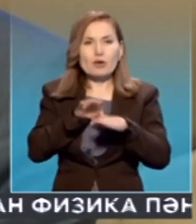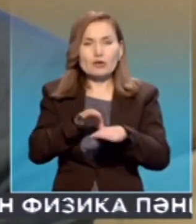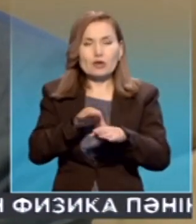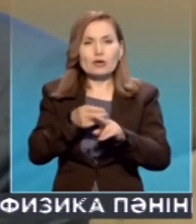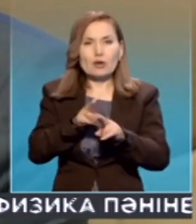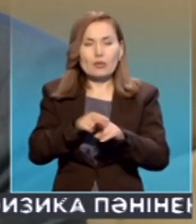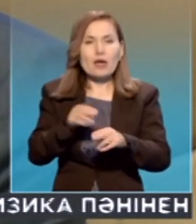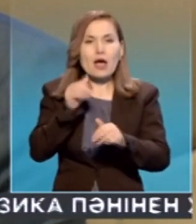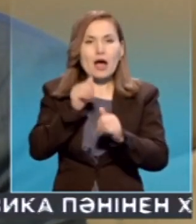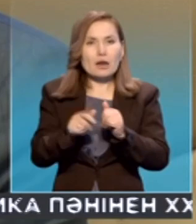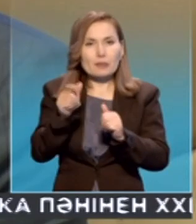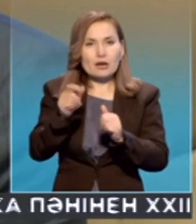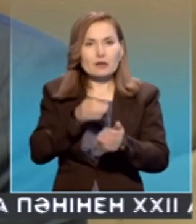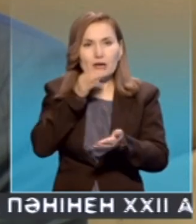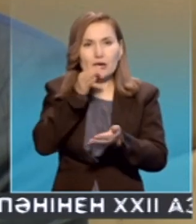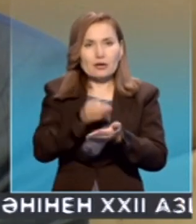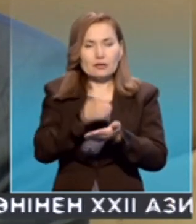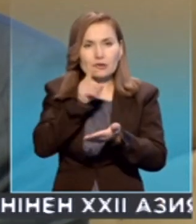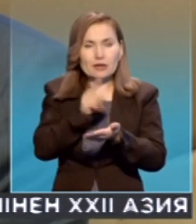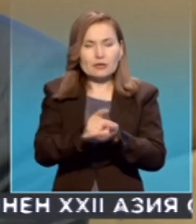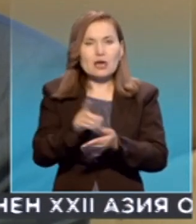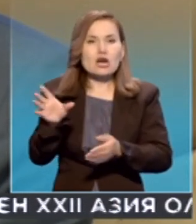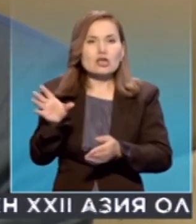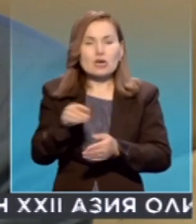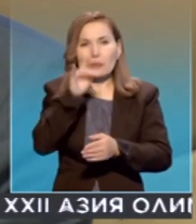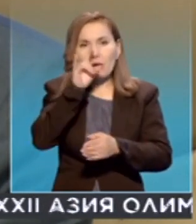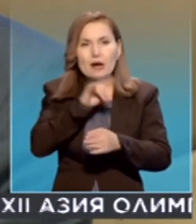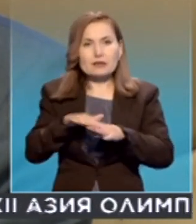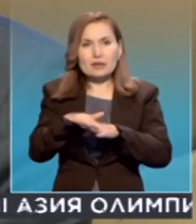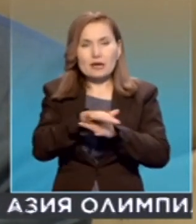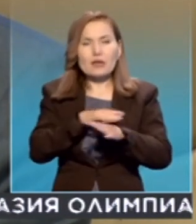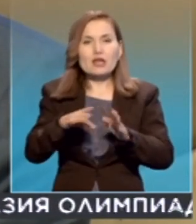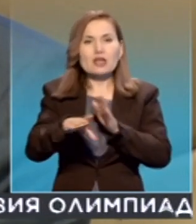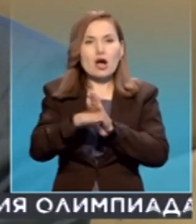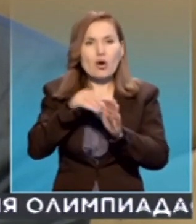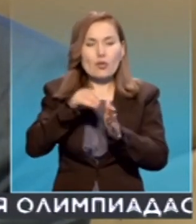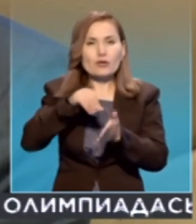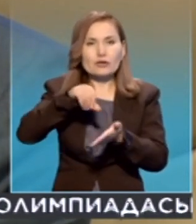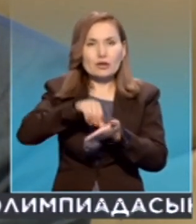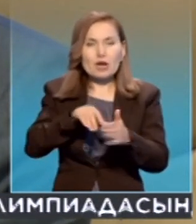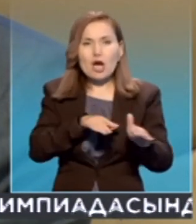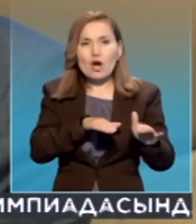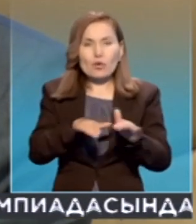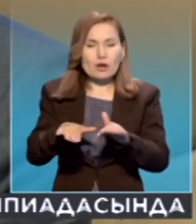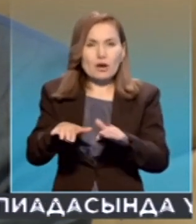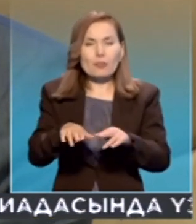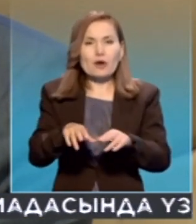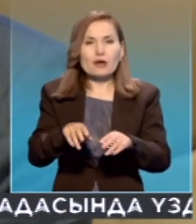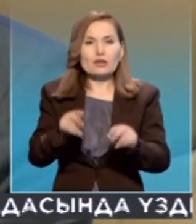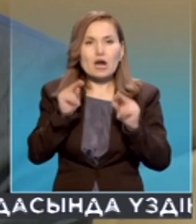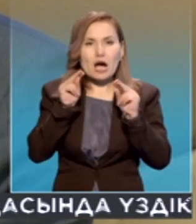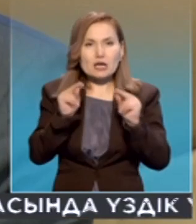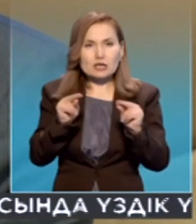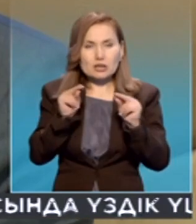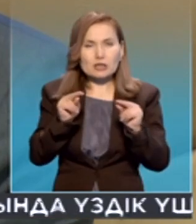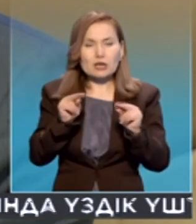жүктелген. Сондықтан жалпы халықтық дауыс беруді өткізу рәсімдерін